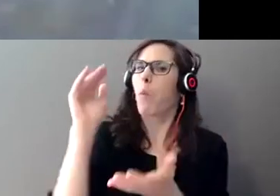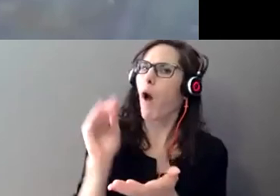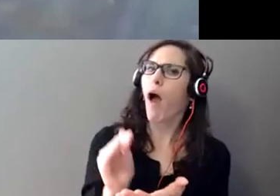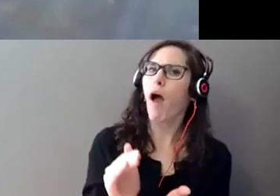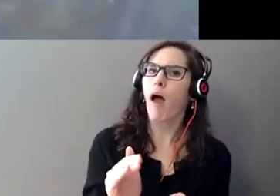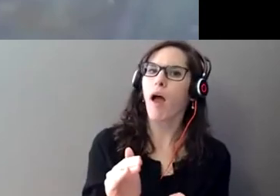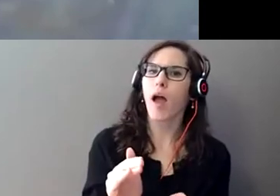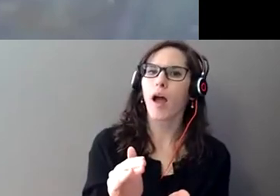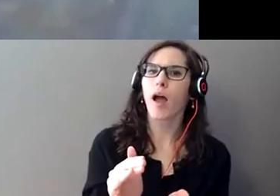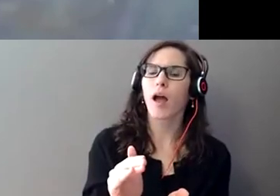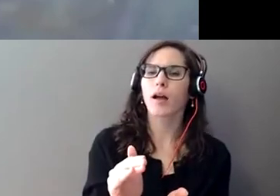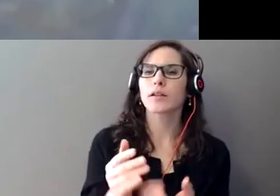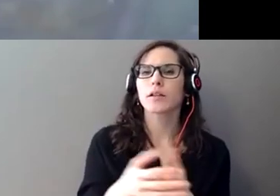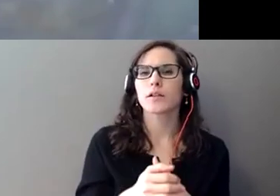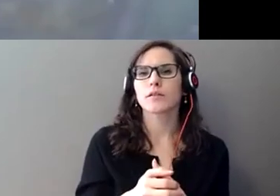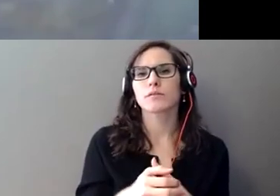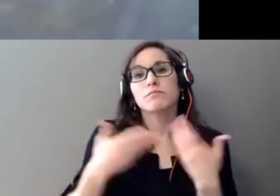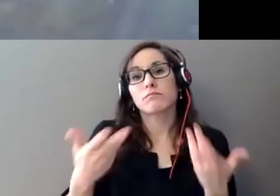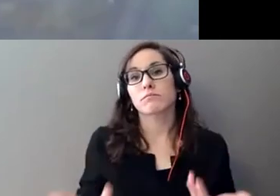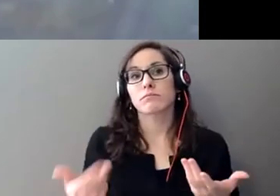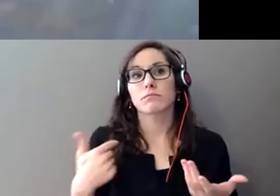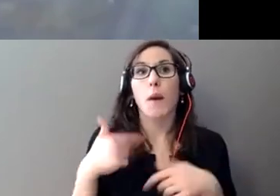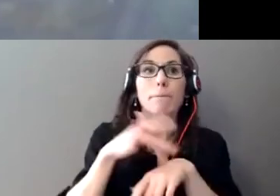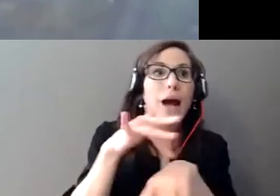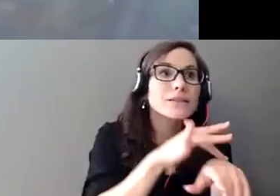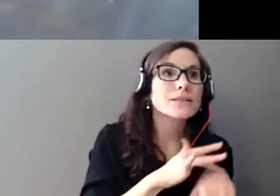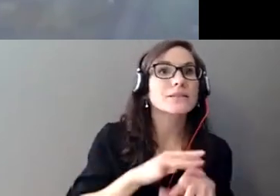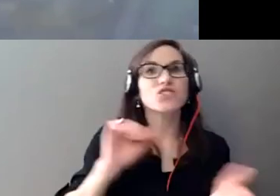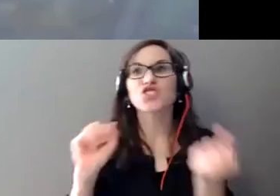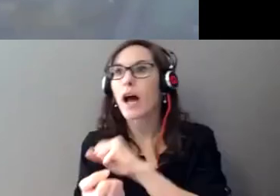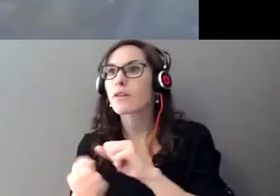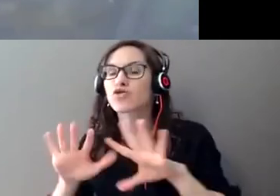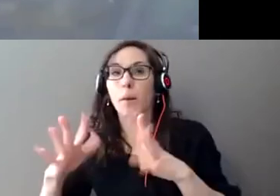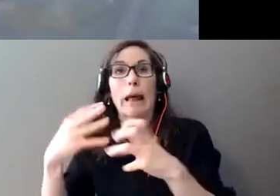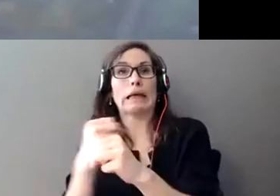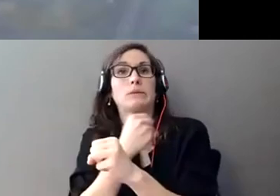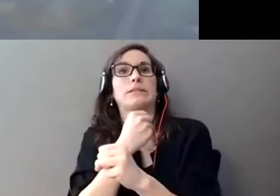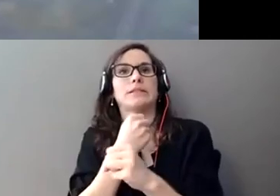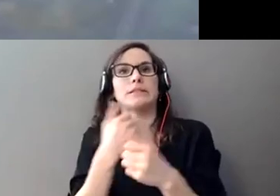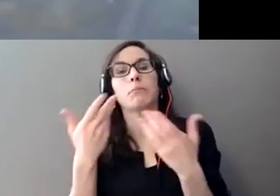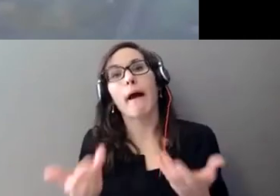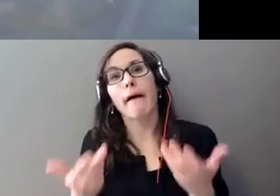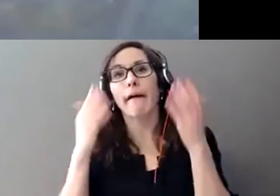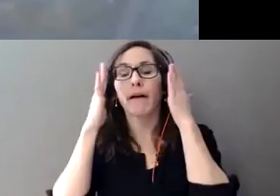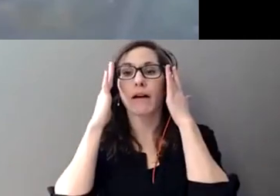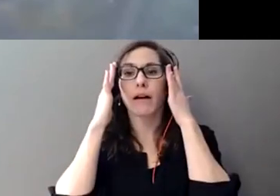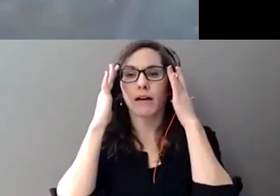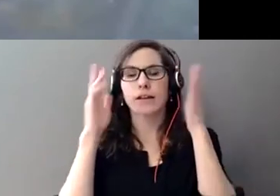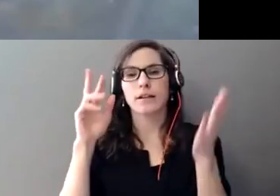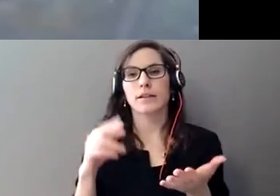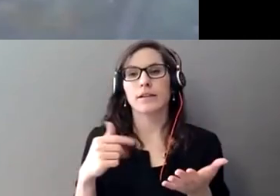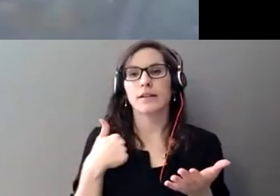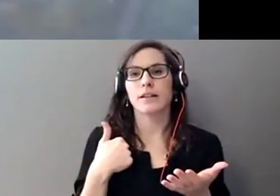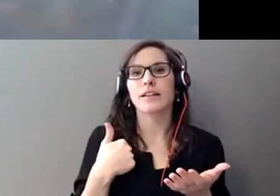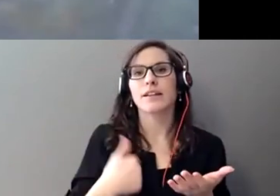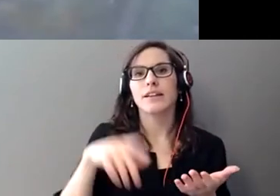et donc comment est-ce qu'on a réussi à changer les pratiques c'est en ne pas arrêtant d